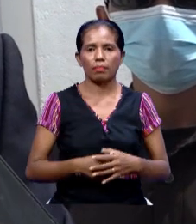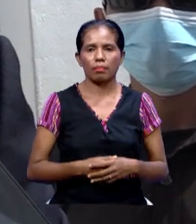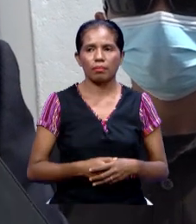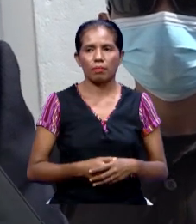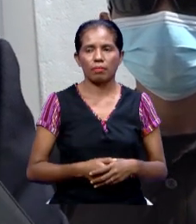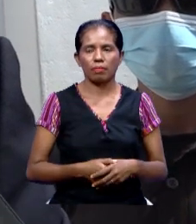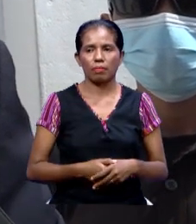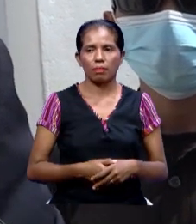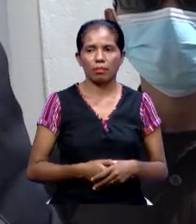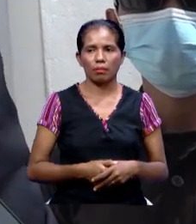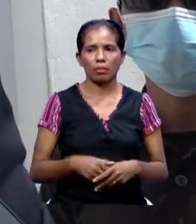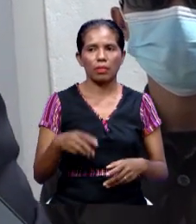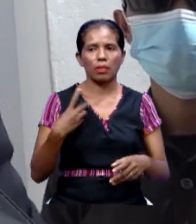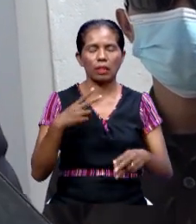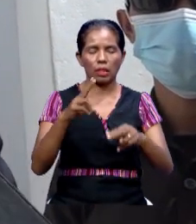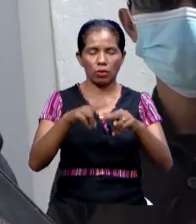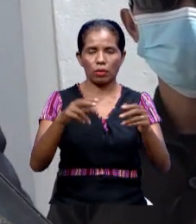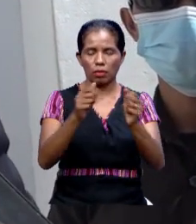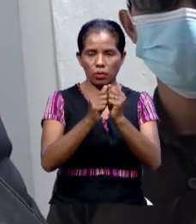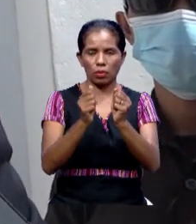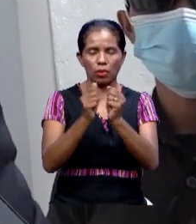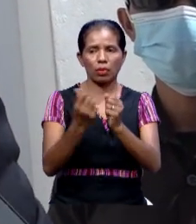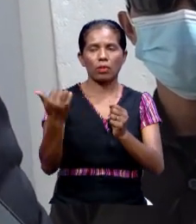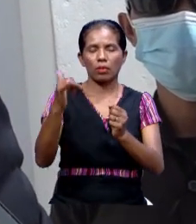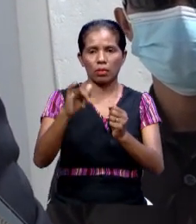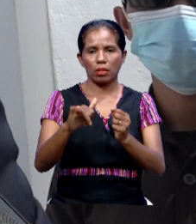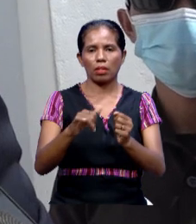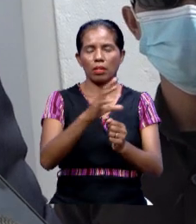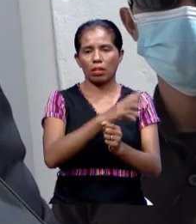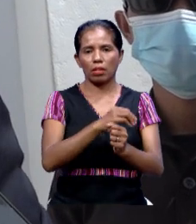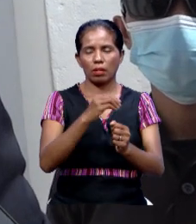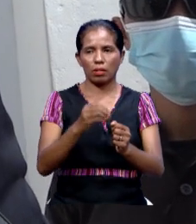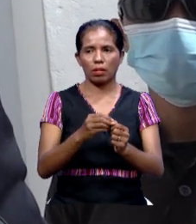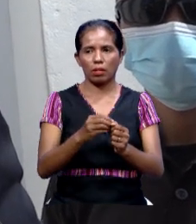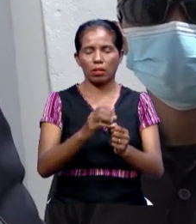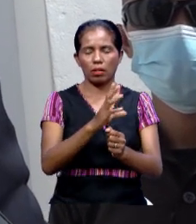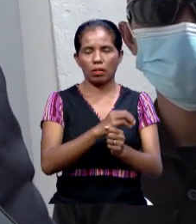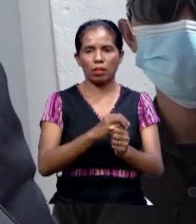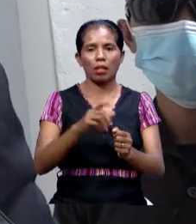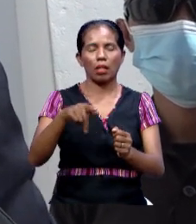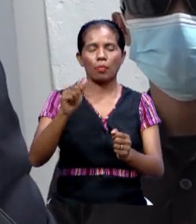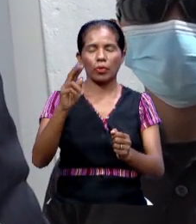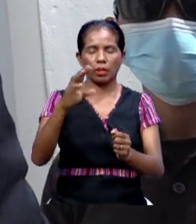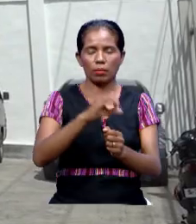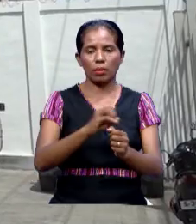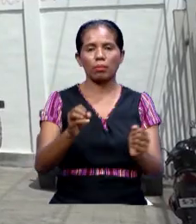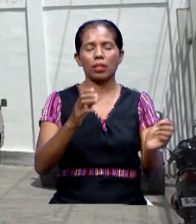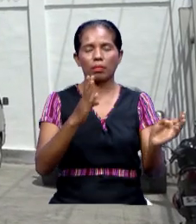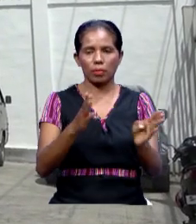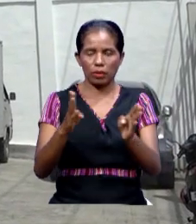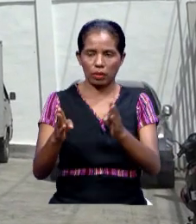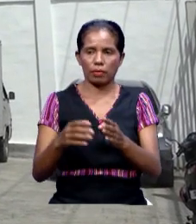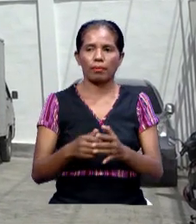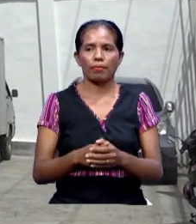kontrol. Ada ini masih kita saya turamu toko sirah atau ini bela aprojemento maka saya proses widane.